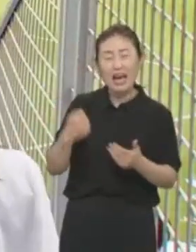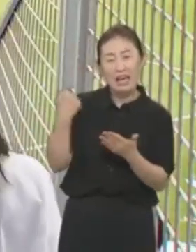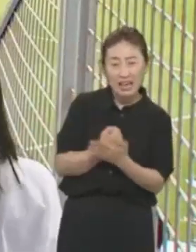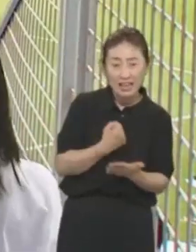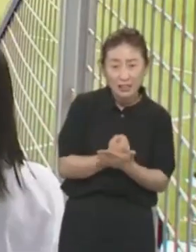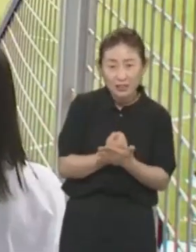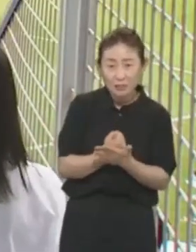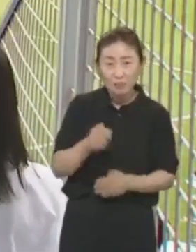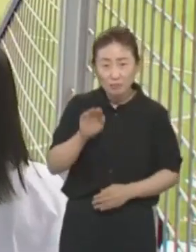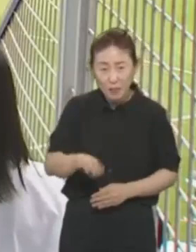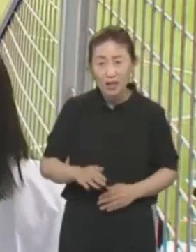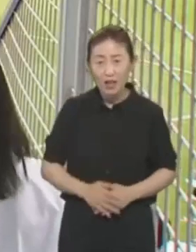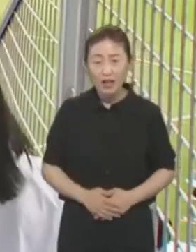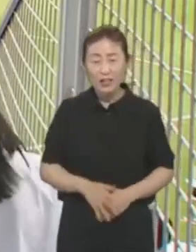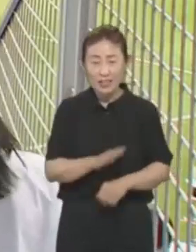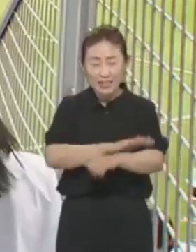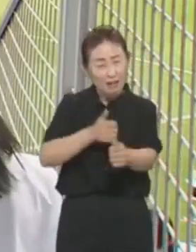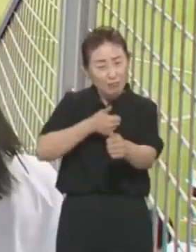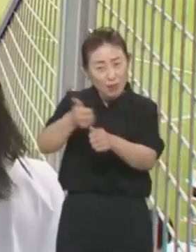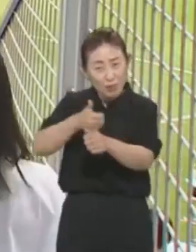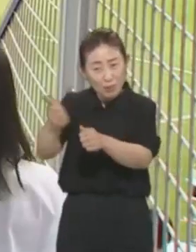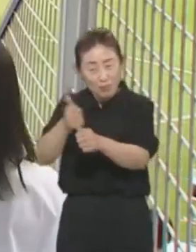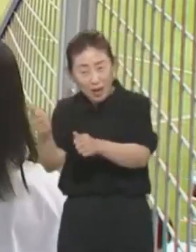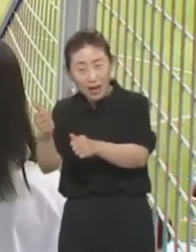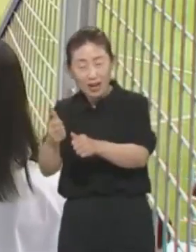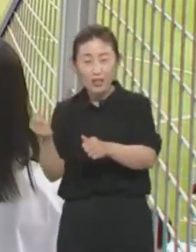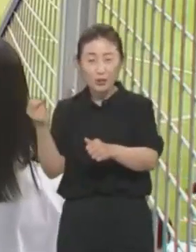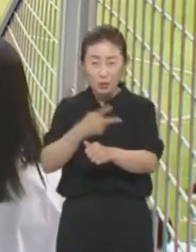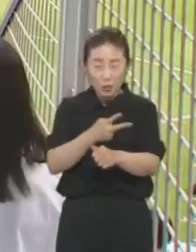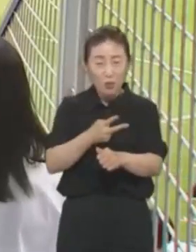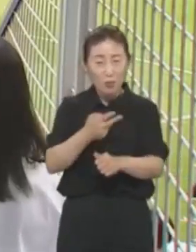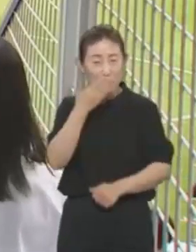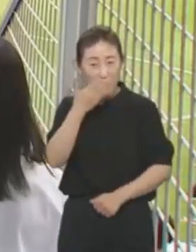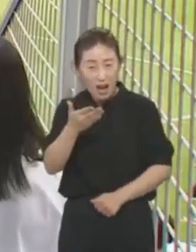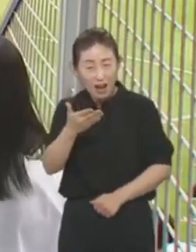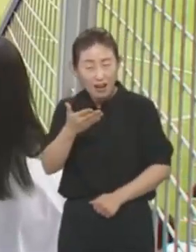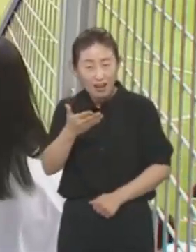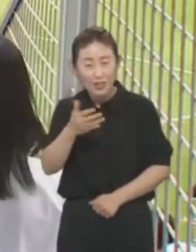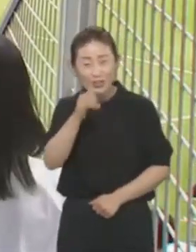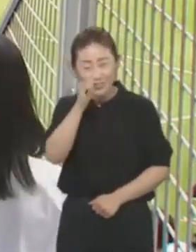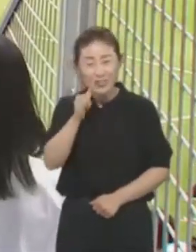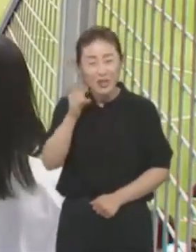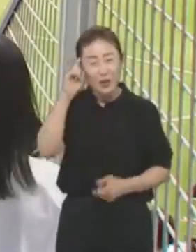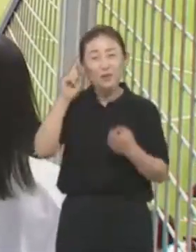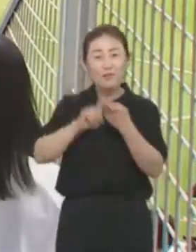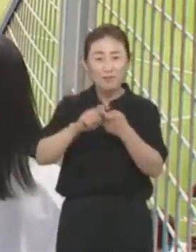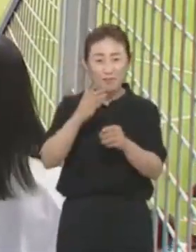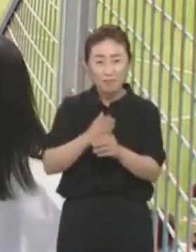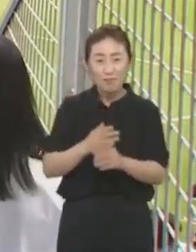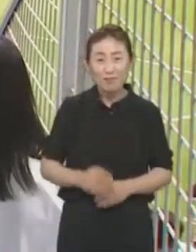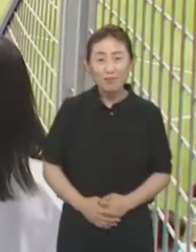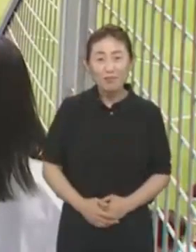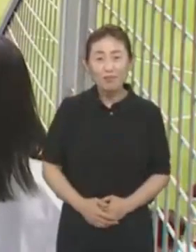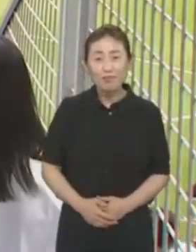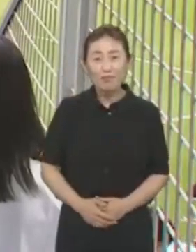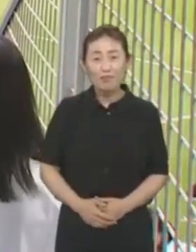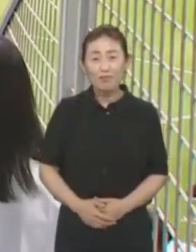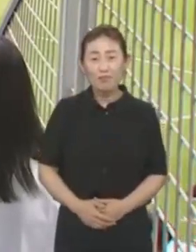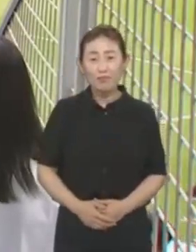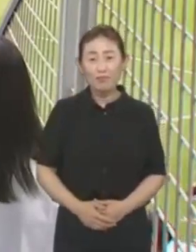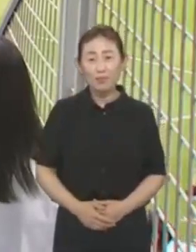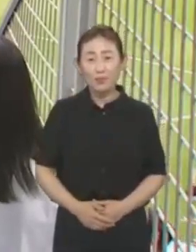대전 하나시티즌이 위기를 극복하고 다시 반등할 수 있을지 관심이 모이고 있습니다. TJB 조형준입니다.